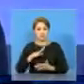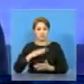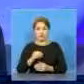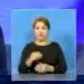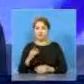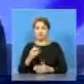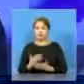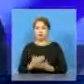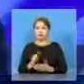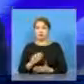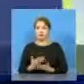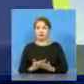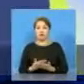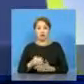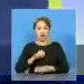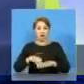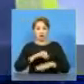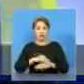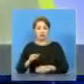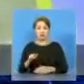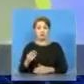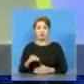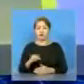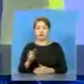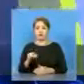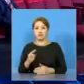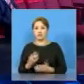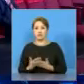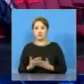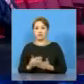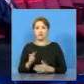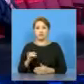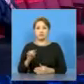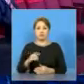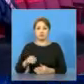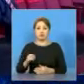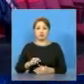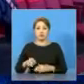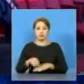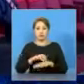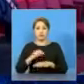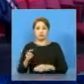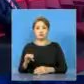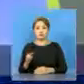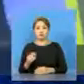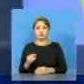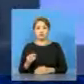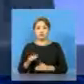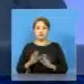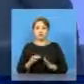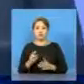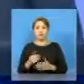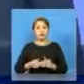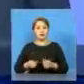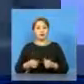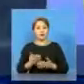профессор Амангельде Айтала, аким Алгинского района Мамыргали Акагазов, аким Каргалинского района Аскар Джусибалиев, председатель